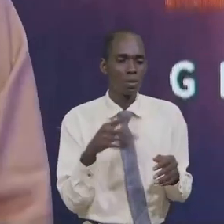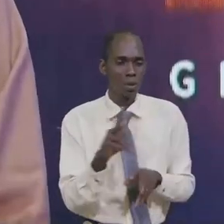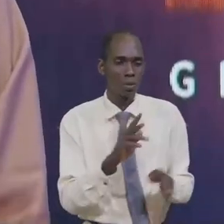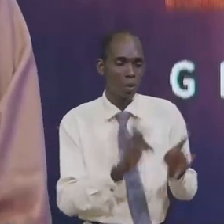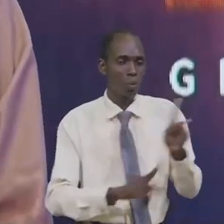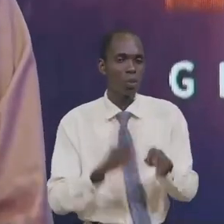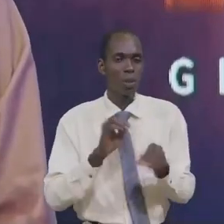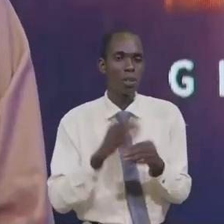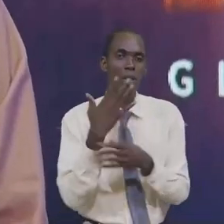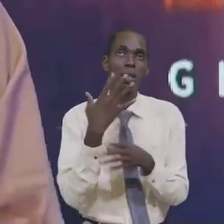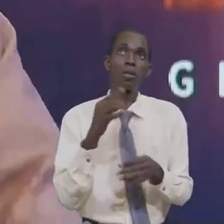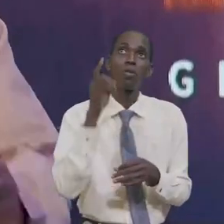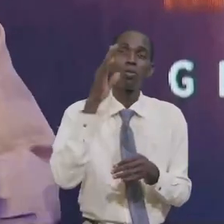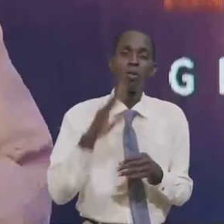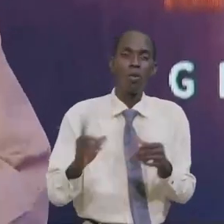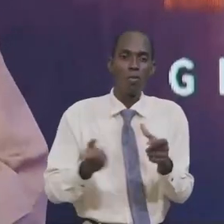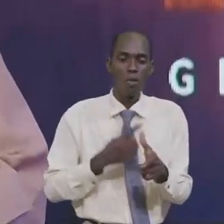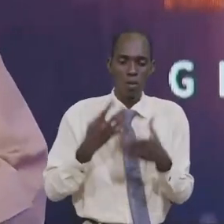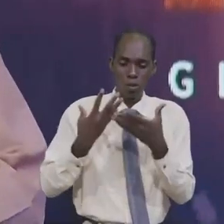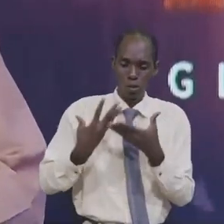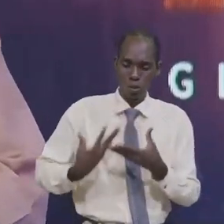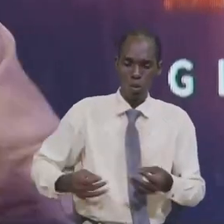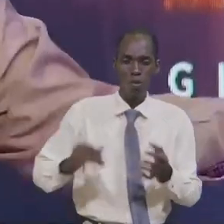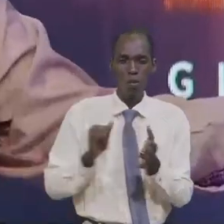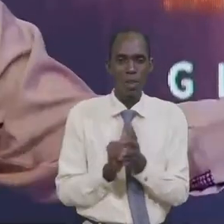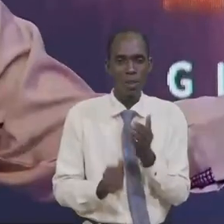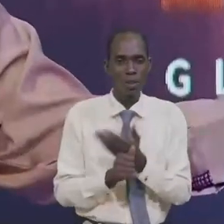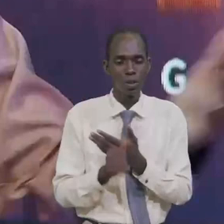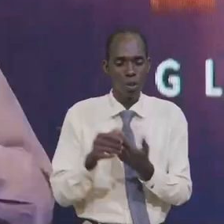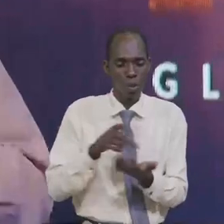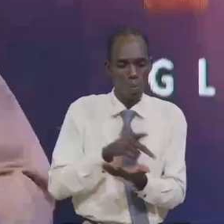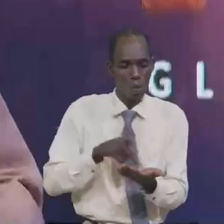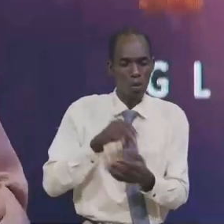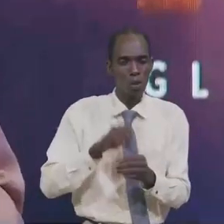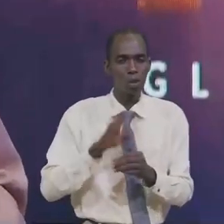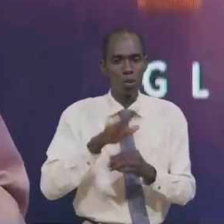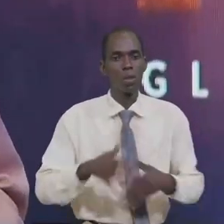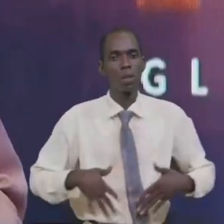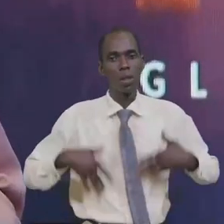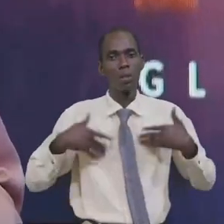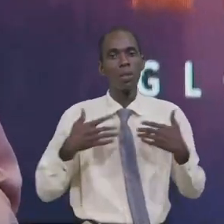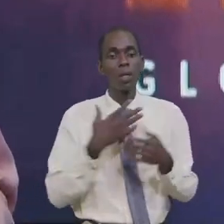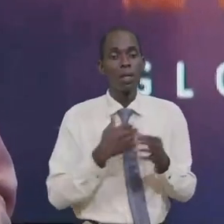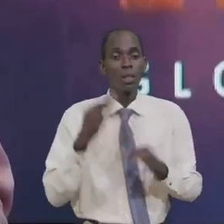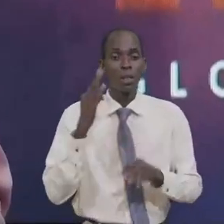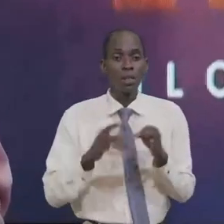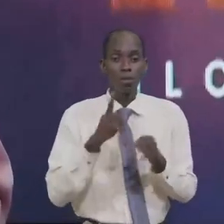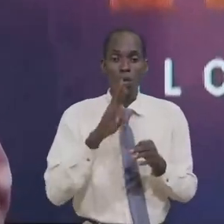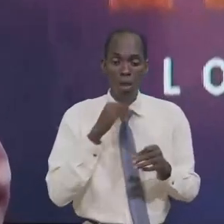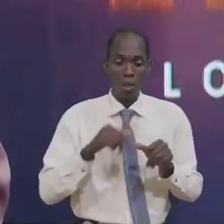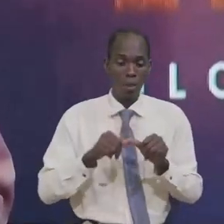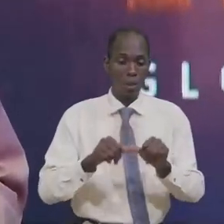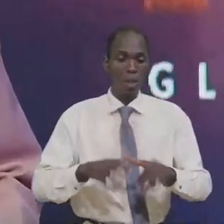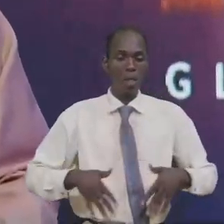traiter le poison qui est dans ton organisme parce que tu demeures si tu es vivant tu seras plus grand que